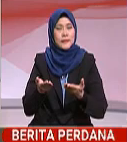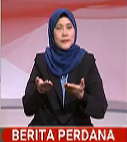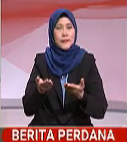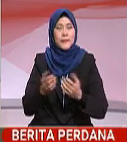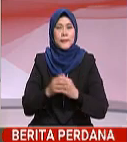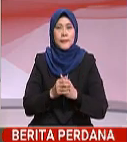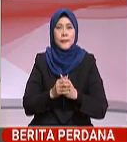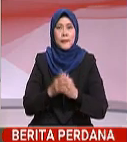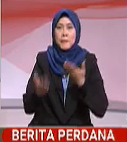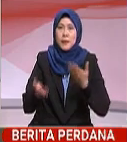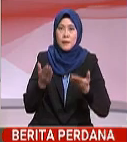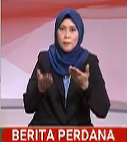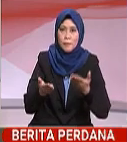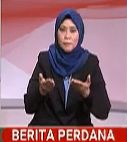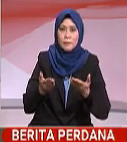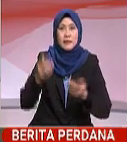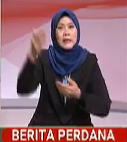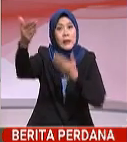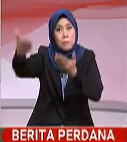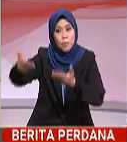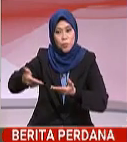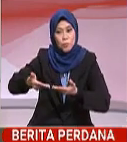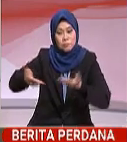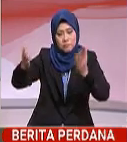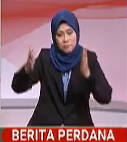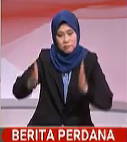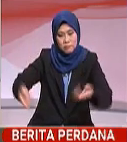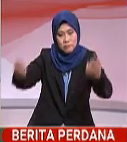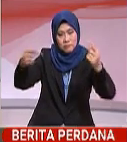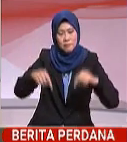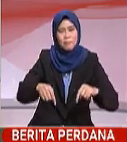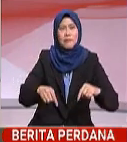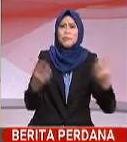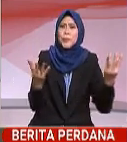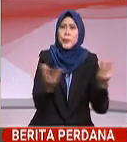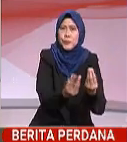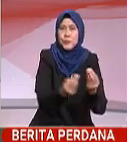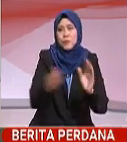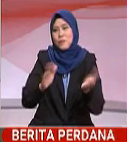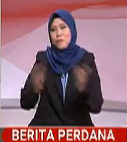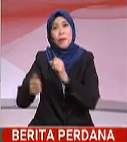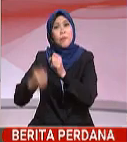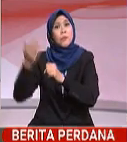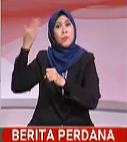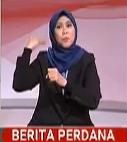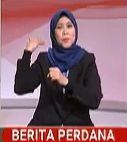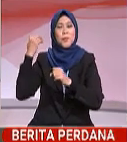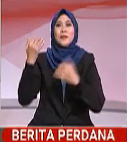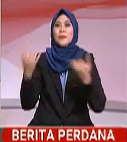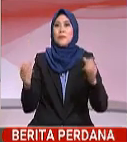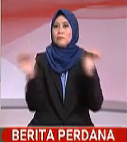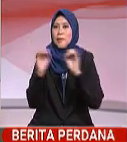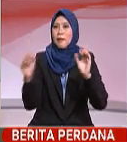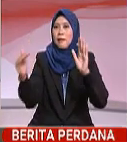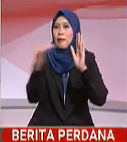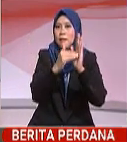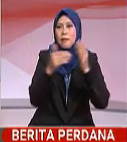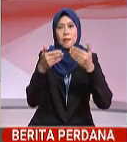dari segi gas dia tidak ramai berbanding dengan dulu, tetapi tidak ada halangan untuk